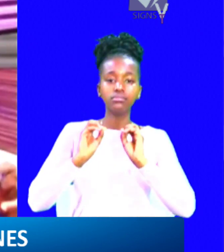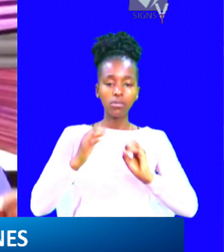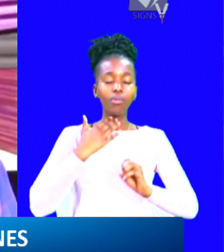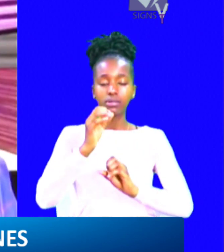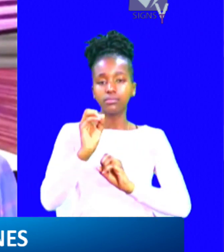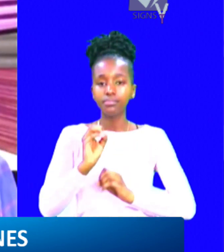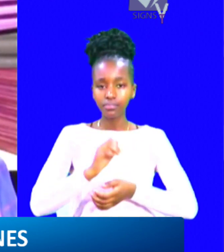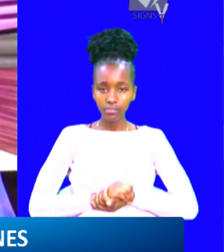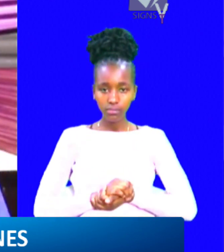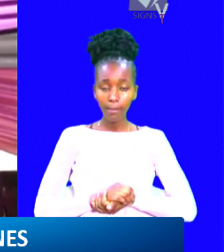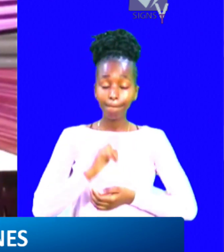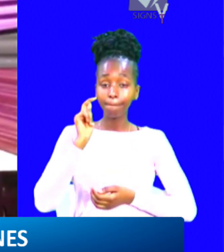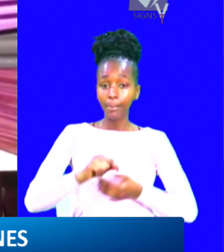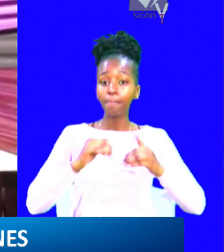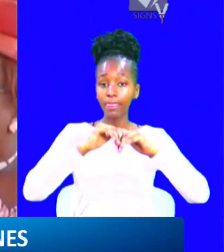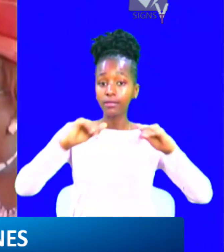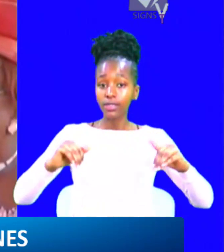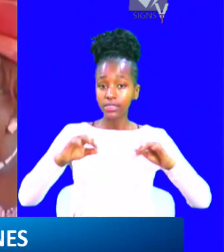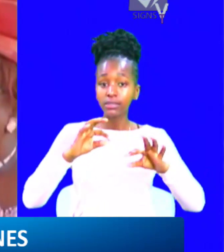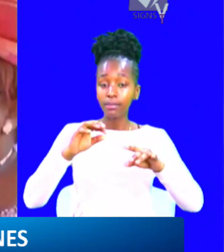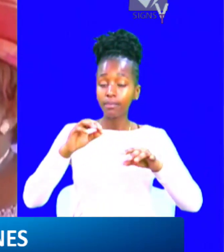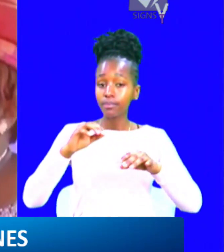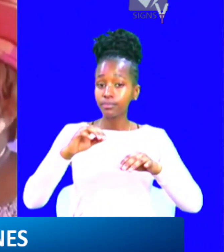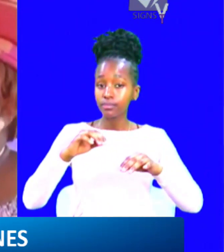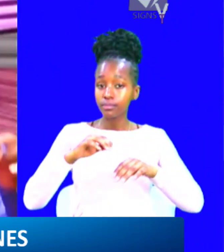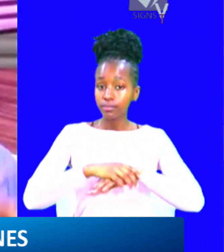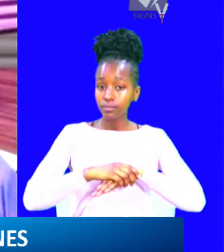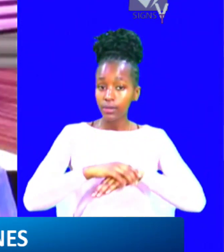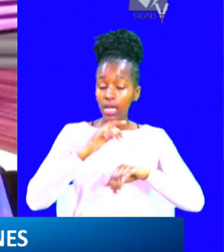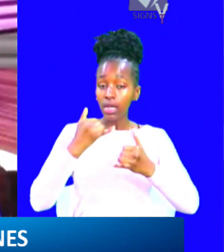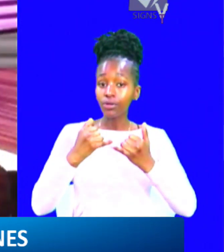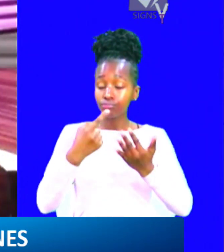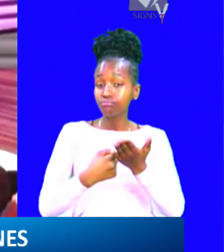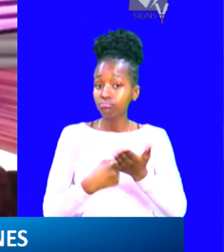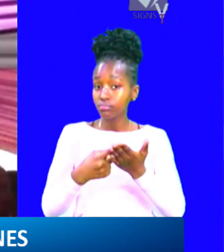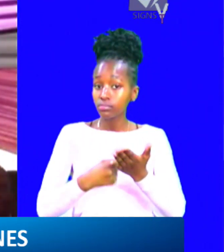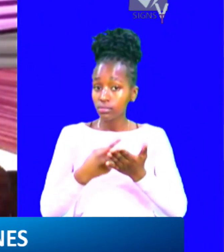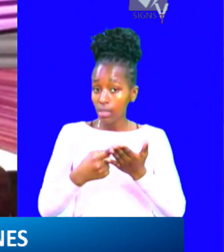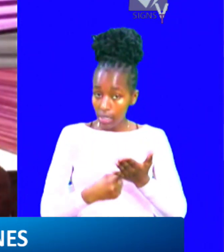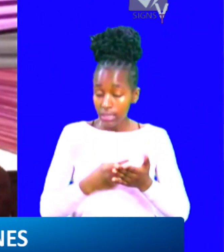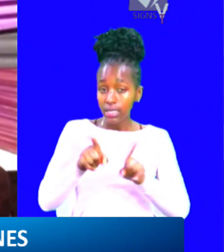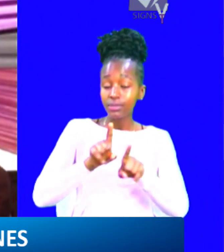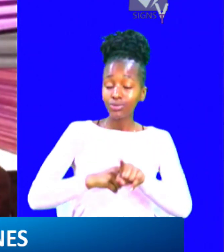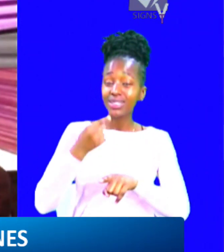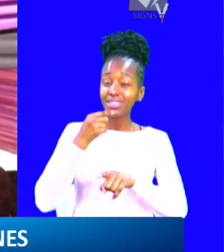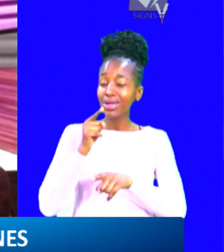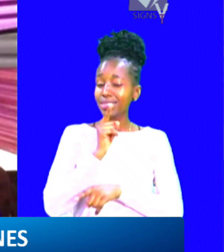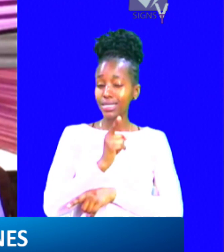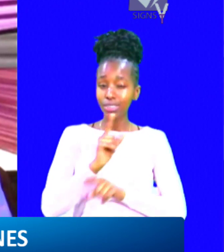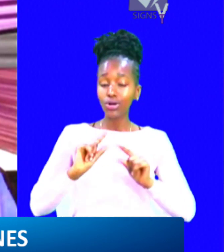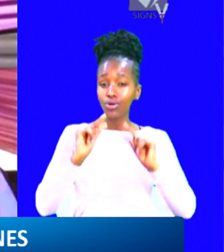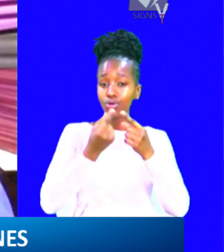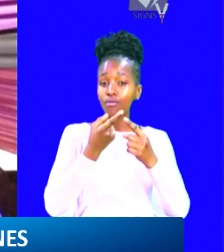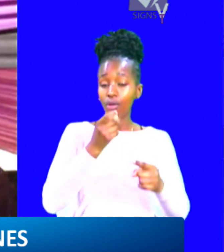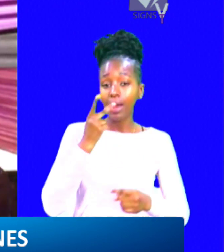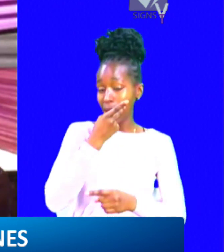anataka kugawanya hiyo, sasa anakubagua. Nasema mpaka hii kamati ya Kalonzo